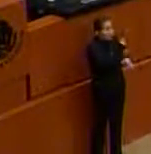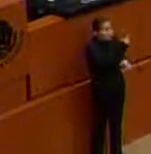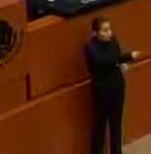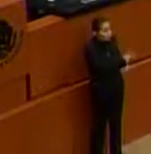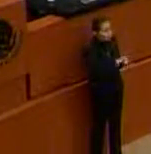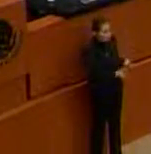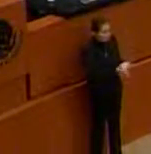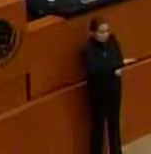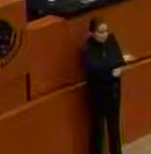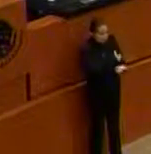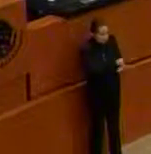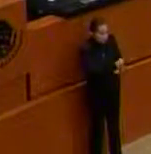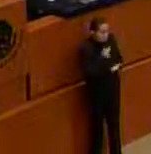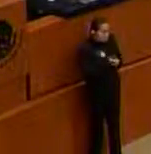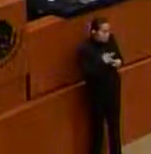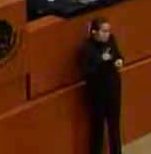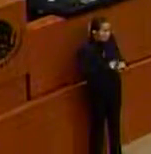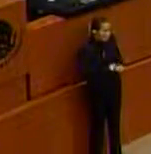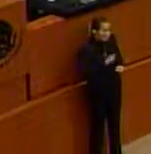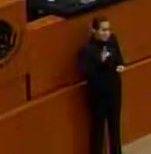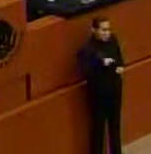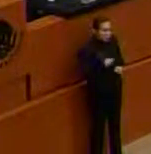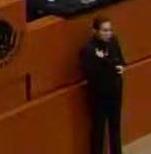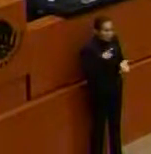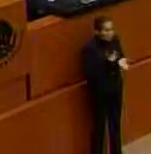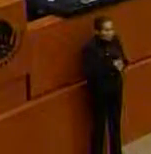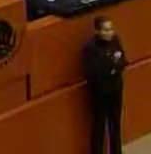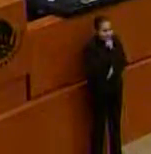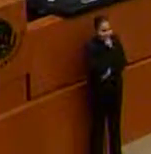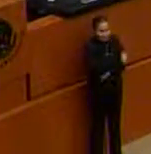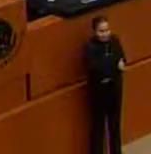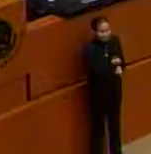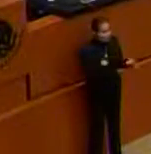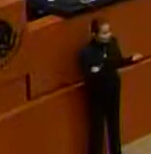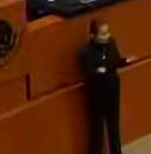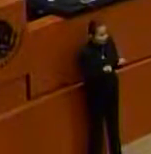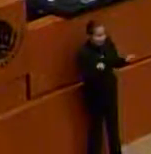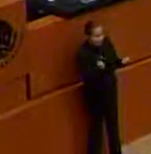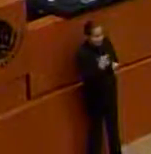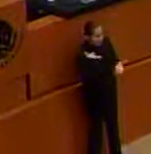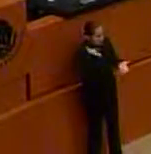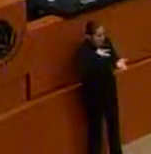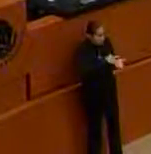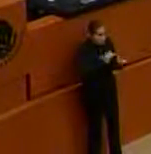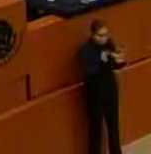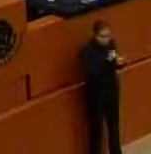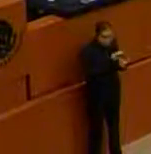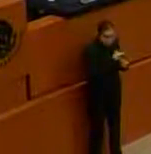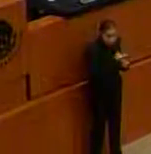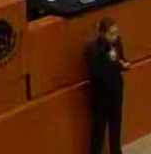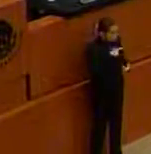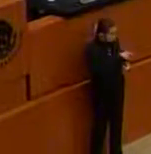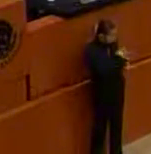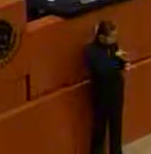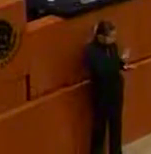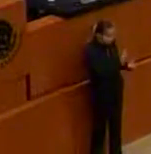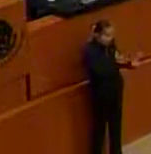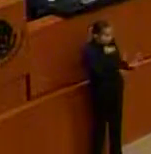personnelle ou de ménage ne leur donne droit ni à l'un ni à l'autre, le chômage réel en Suisse pourrait bien dépasser les 10% de la